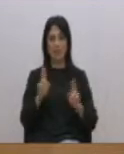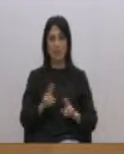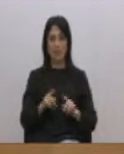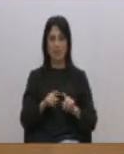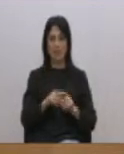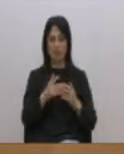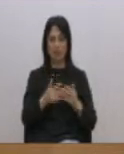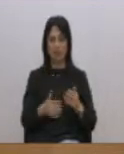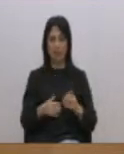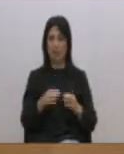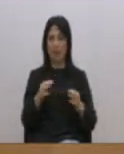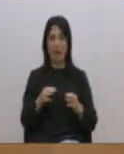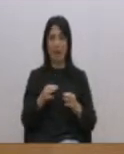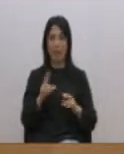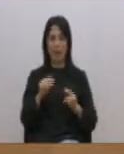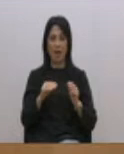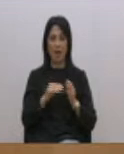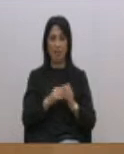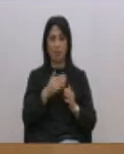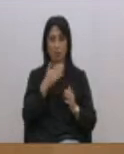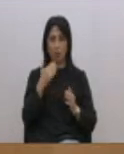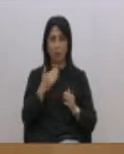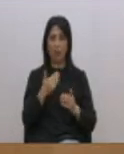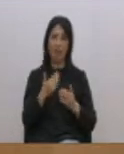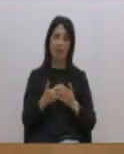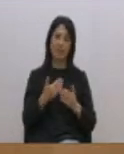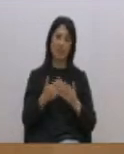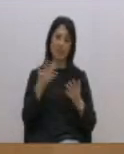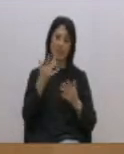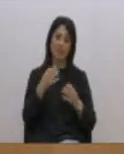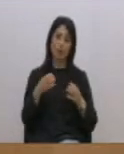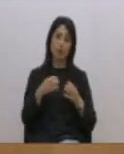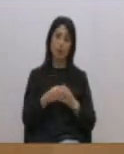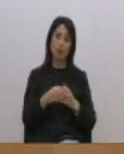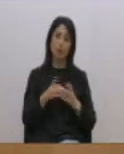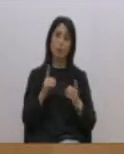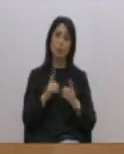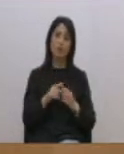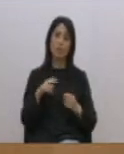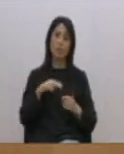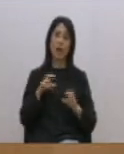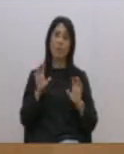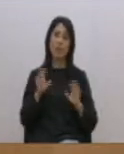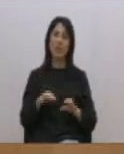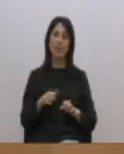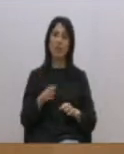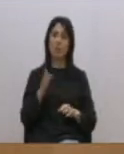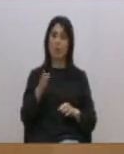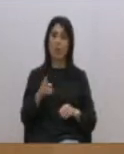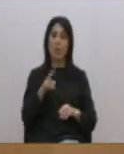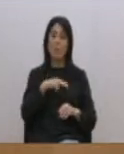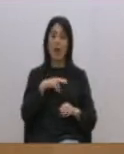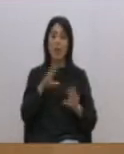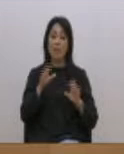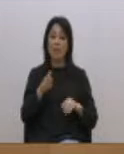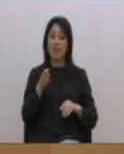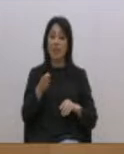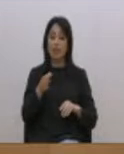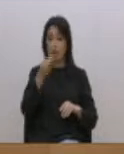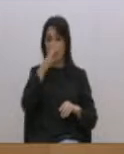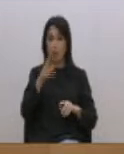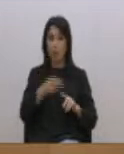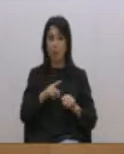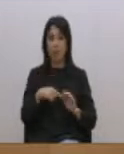ასე შემდეგ, არაფერი არ არის გათვალისწინებული. თქო, წარმოიდგინეთ, რომ ჯგუფი შეთანხმდა და პარლამენტის თავმჯდომარეს და მიდის, მაგრამ პარლამენტის თავმჯდომარეს არ მოსწონს